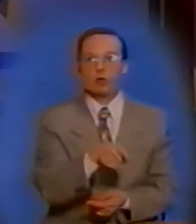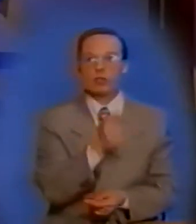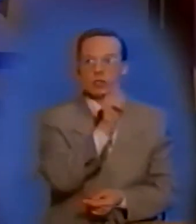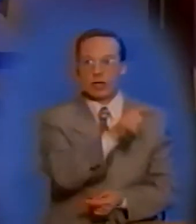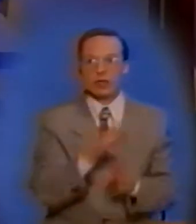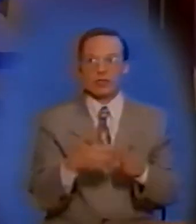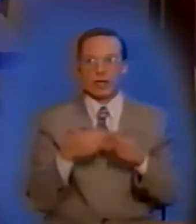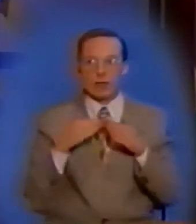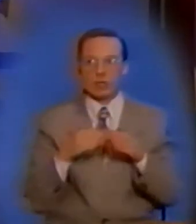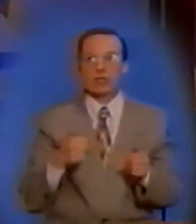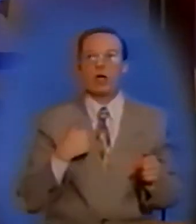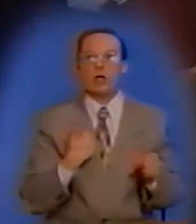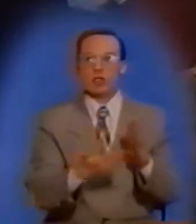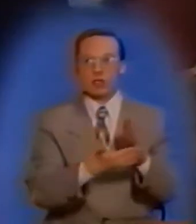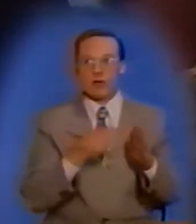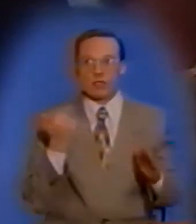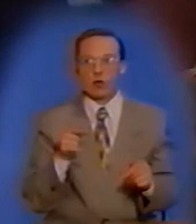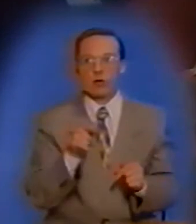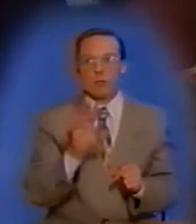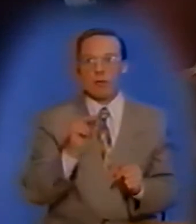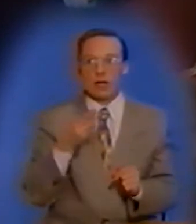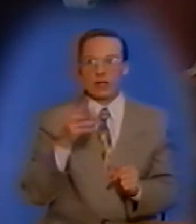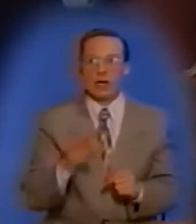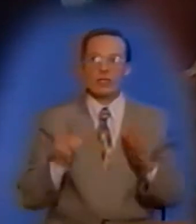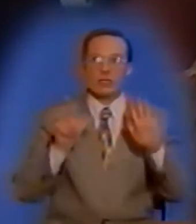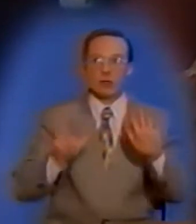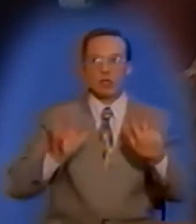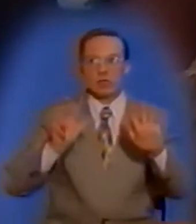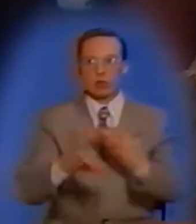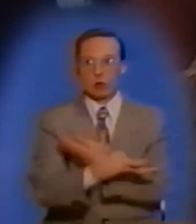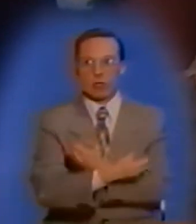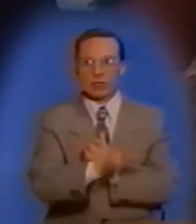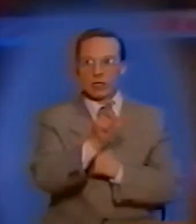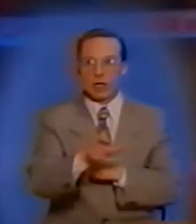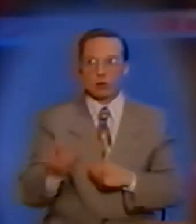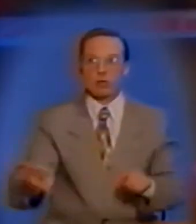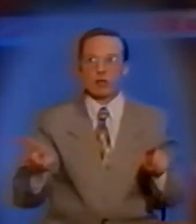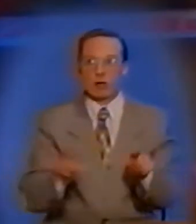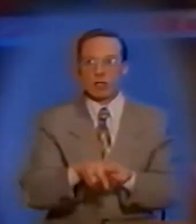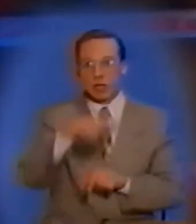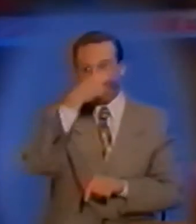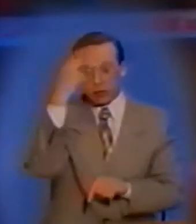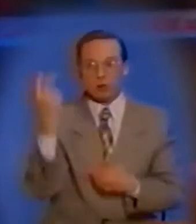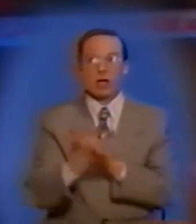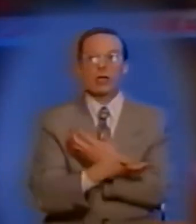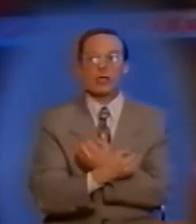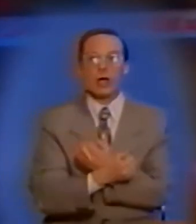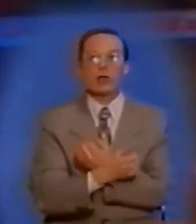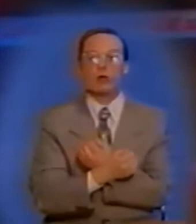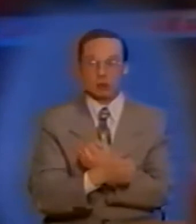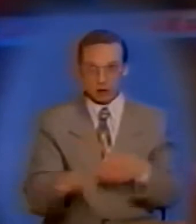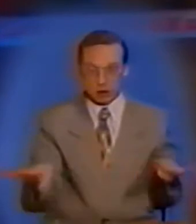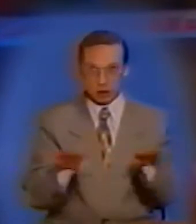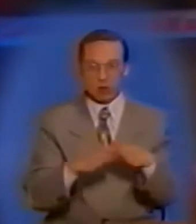slepiatės. Aš kviečiau čia bene 7 ar 8 gėjus, taip pat Lietuvos gėjų lygos